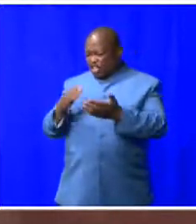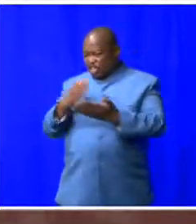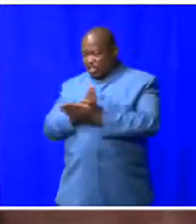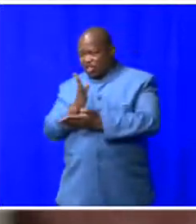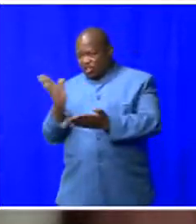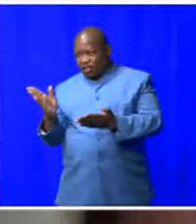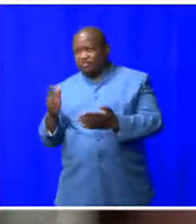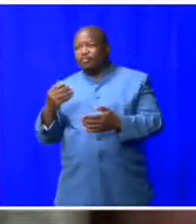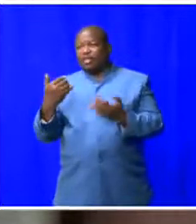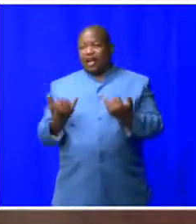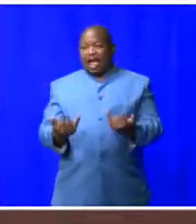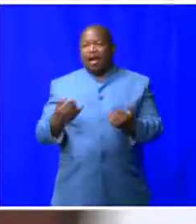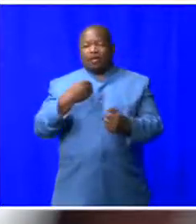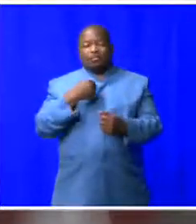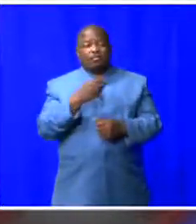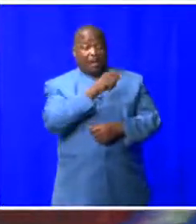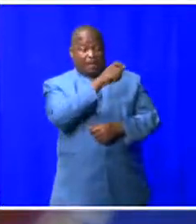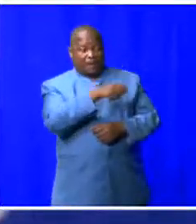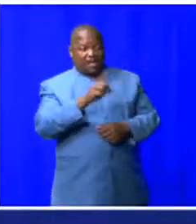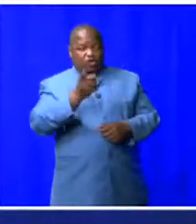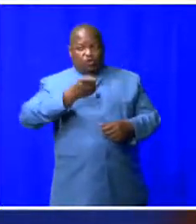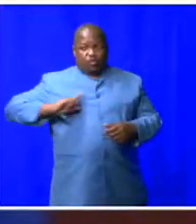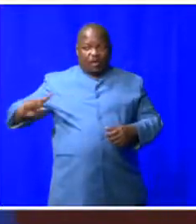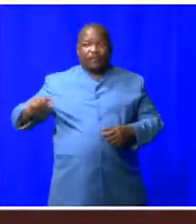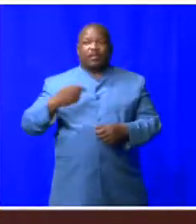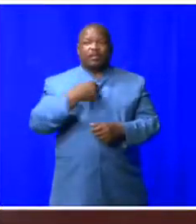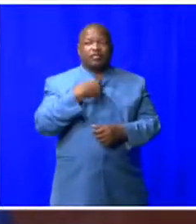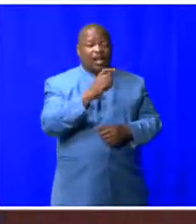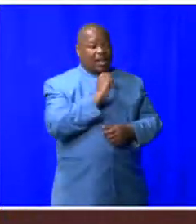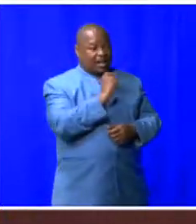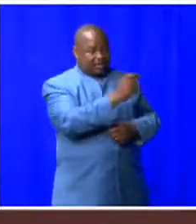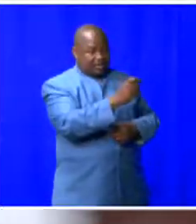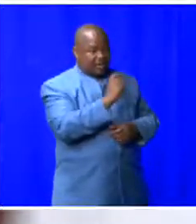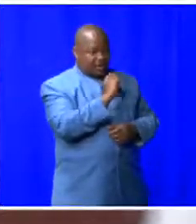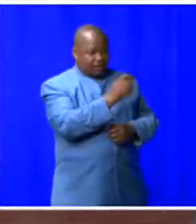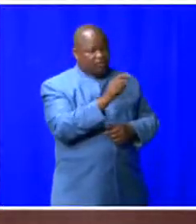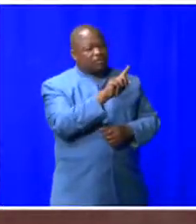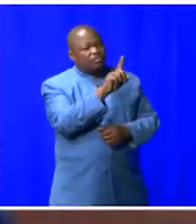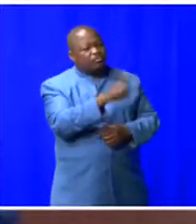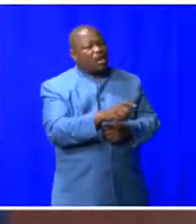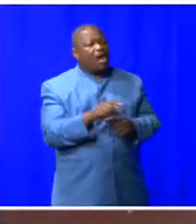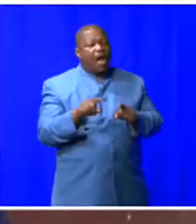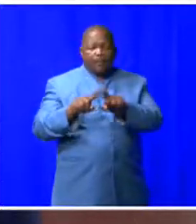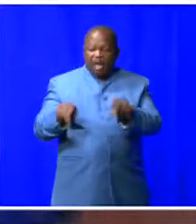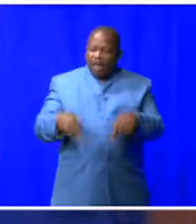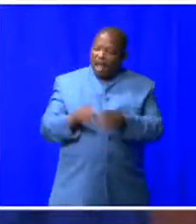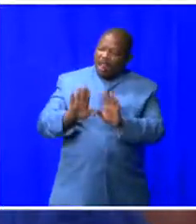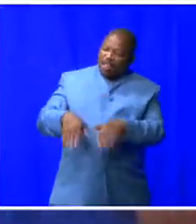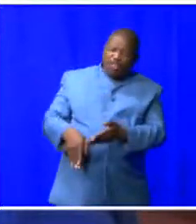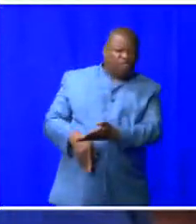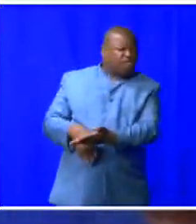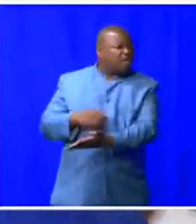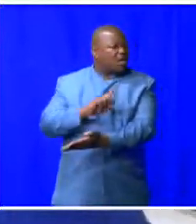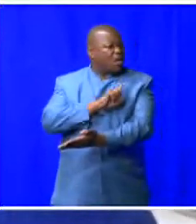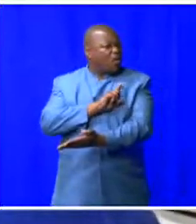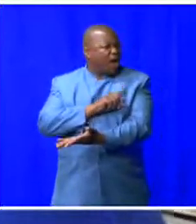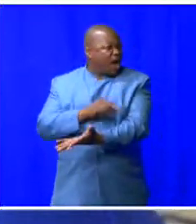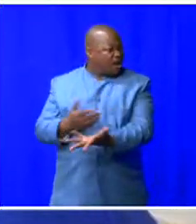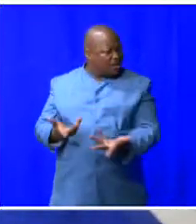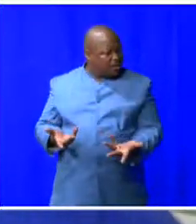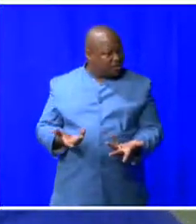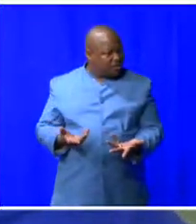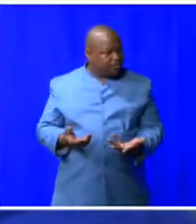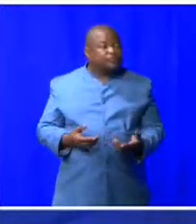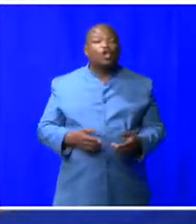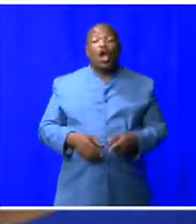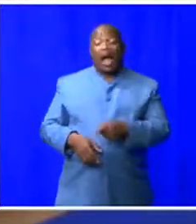siseka sichazele akabandi ukuthi engabe lama phepha la lesiwabona lana make ngilanani Lama phepha lawa ke ngilawa lesiwabita